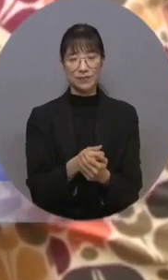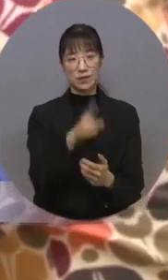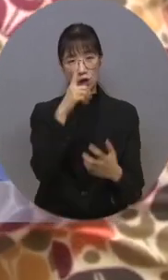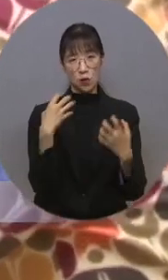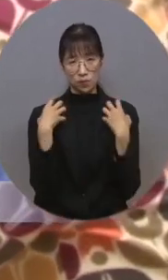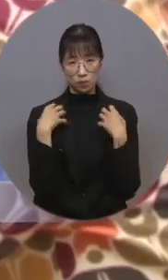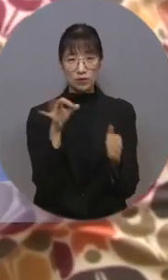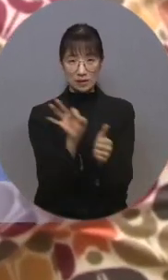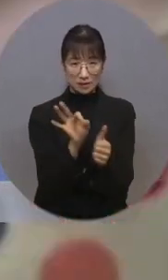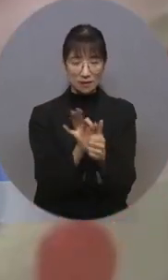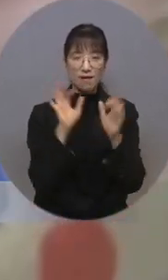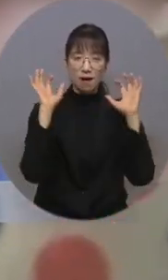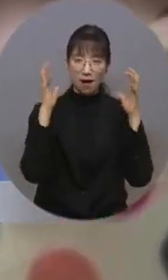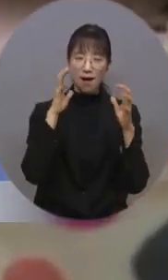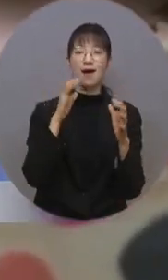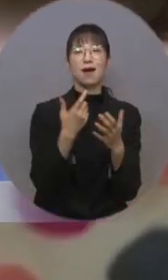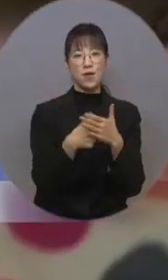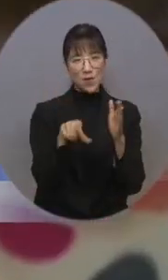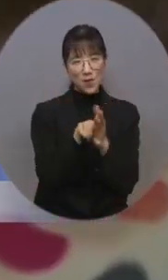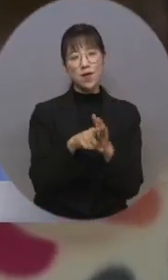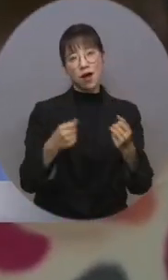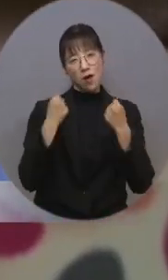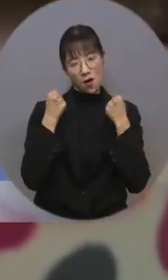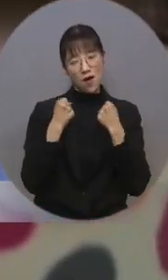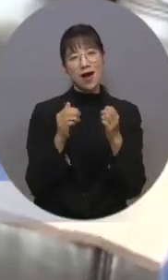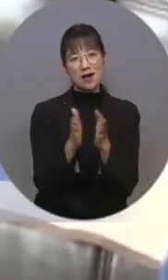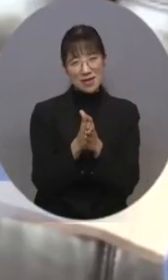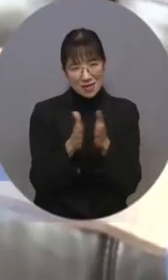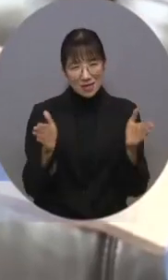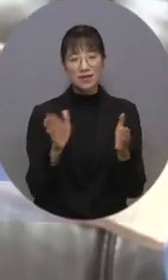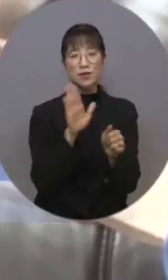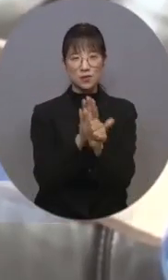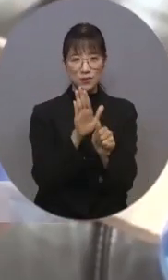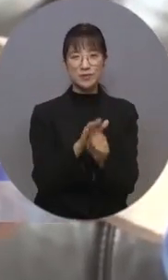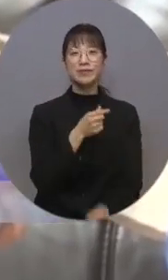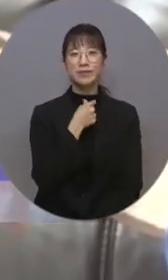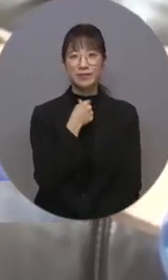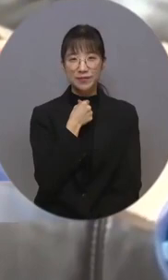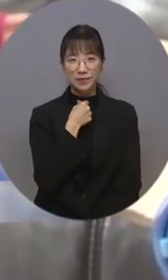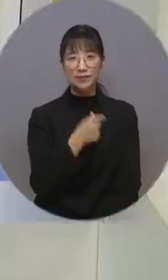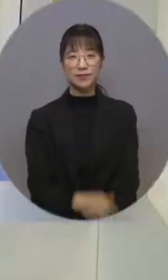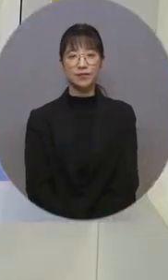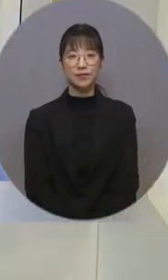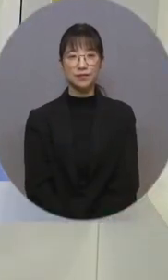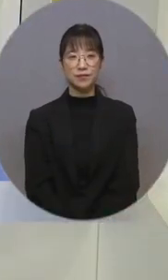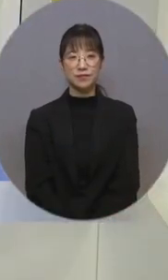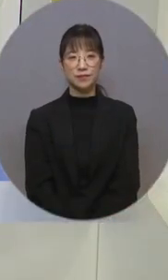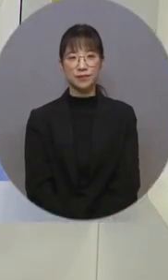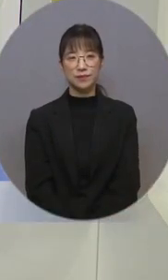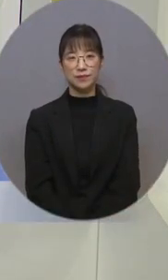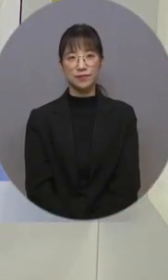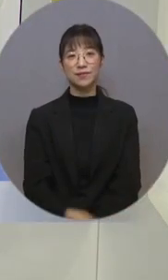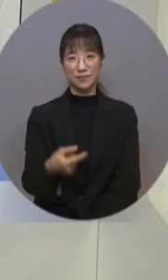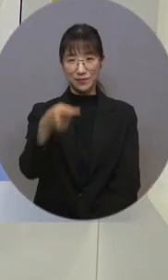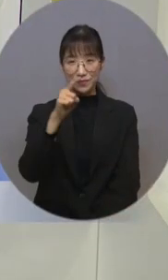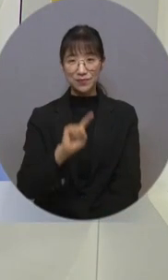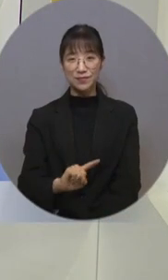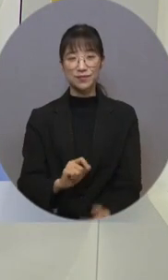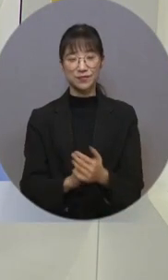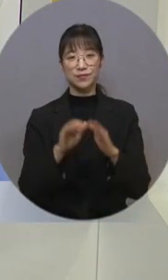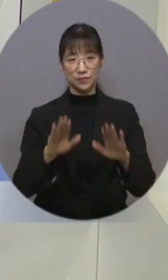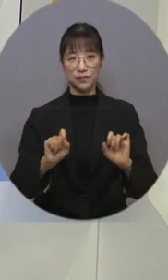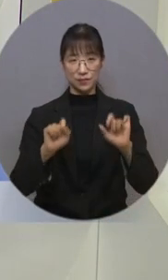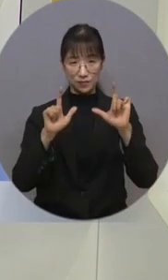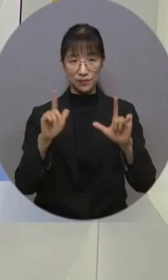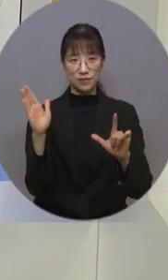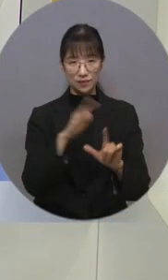지원이 아동들의 건강한 출발점으로 이어지는데 도움이 될 수 있기를 바랍니다. 다음 소식입니다.